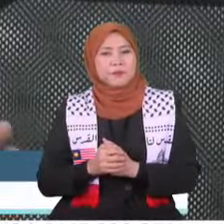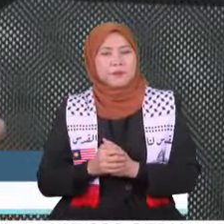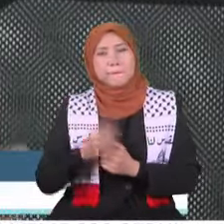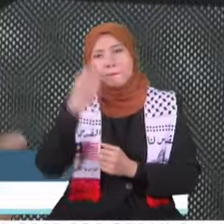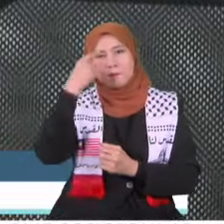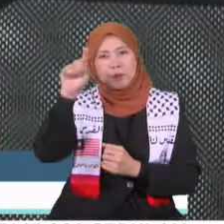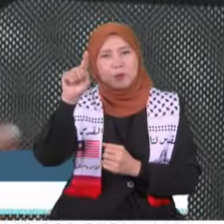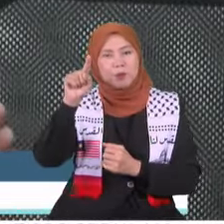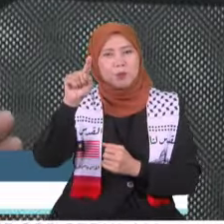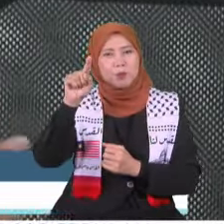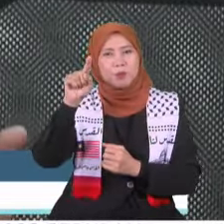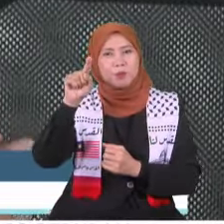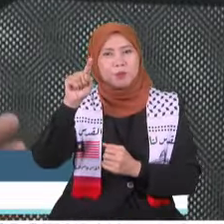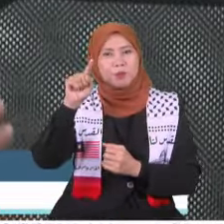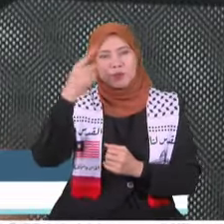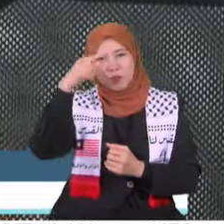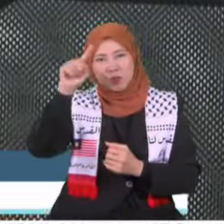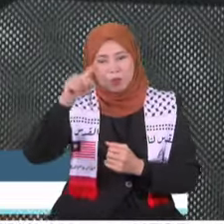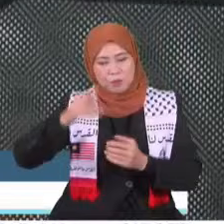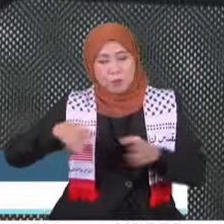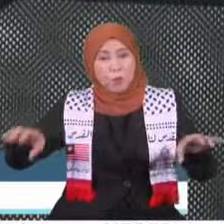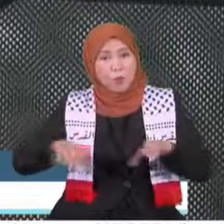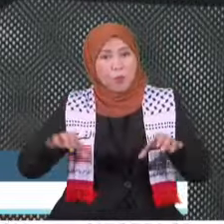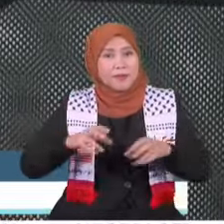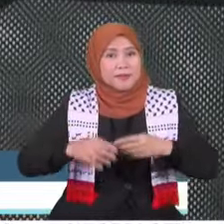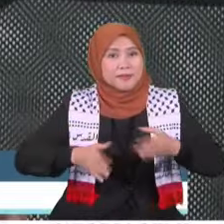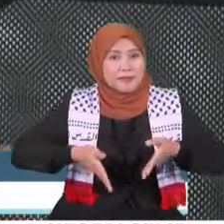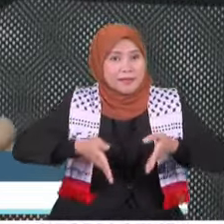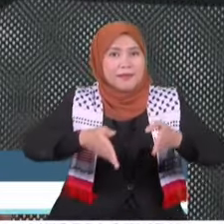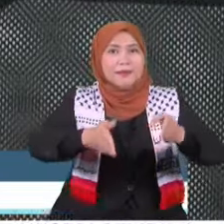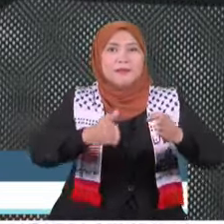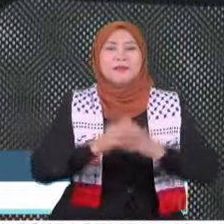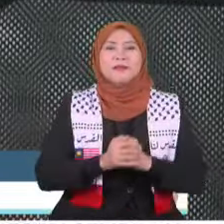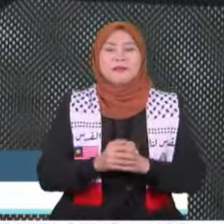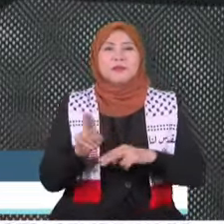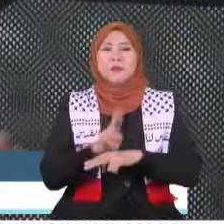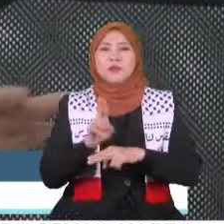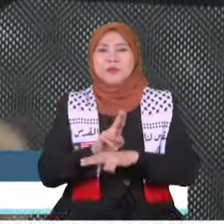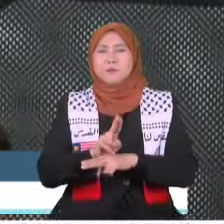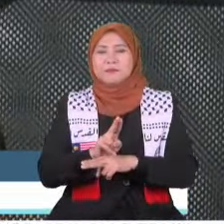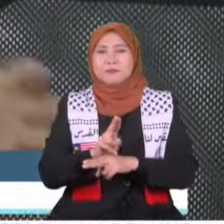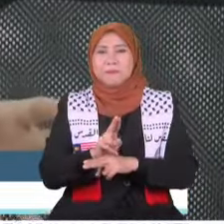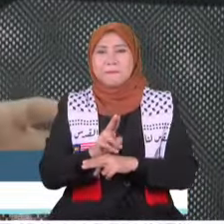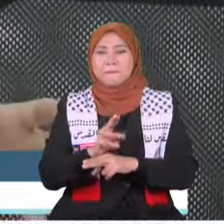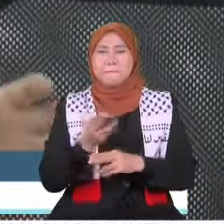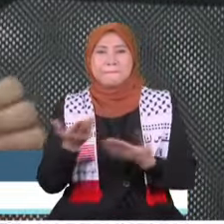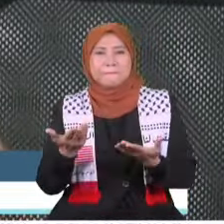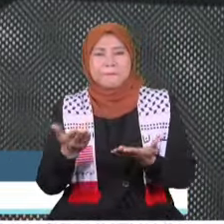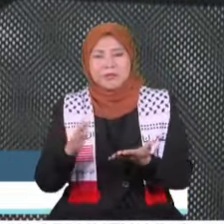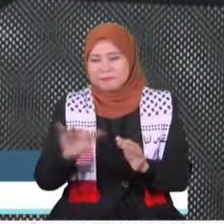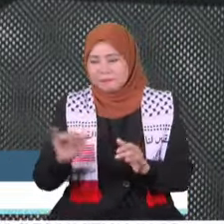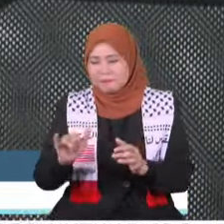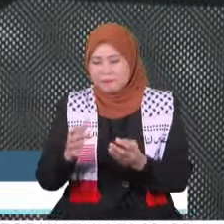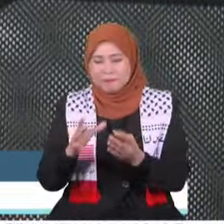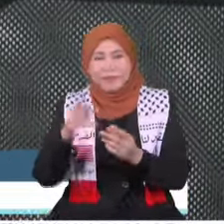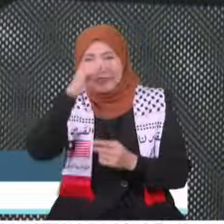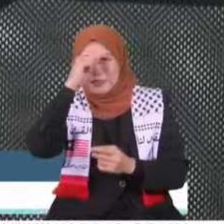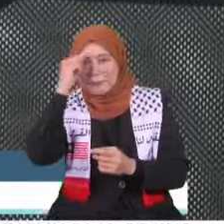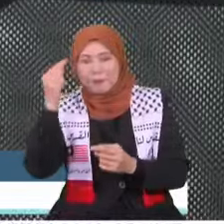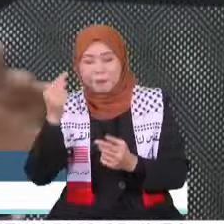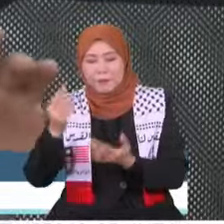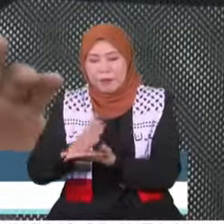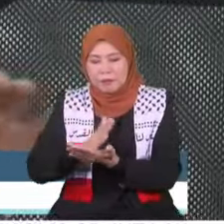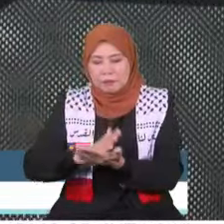rehabilitasi atau penyelenggaraan jalan ialah method mill and pave. So mill and pave ni maksudnya kita akan